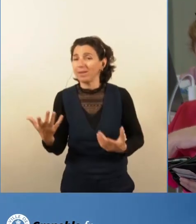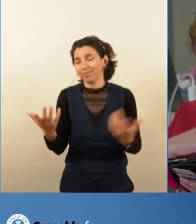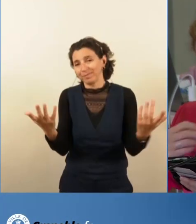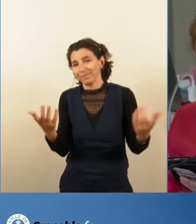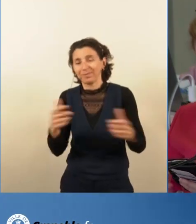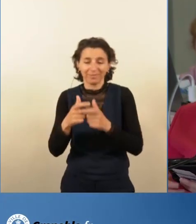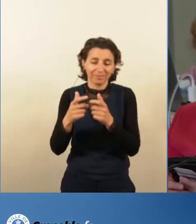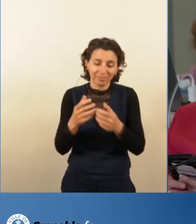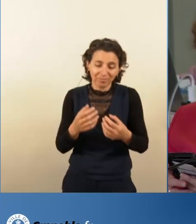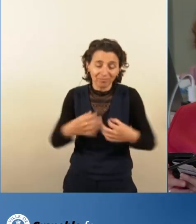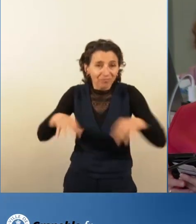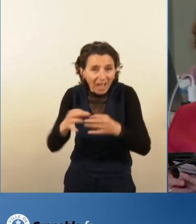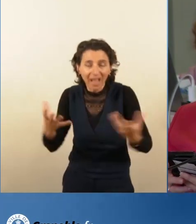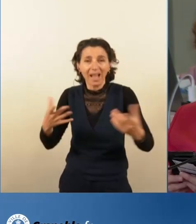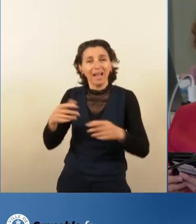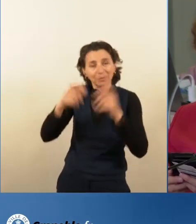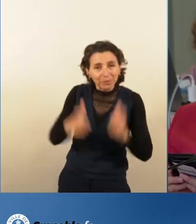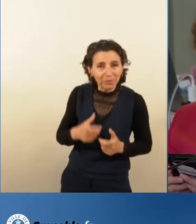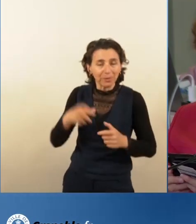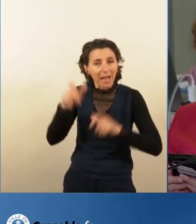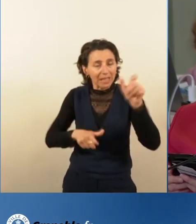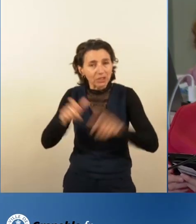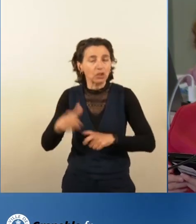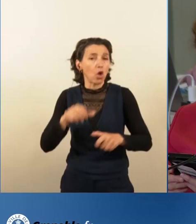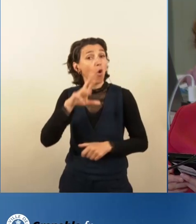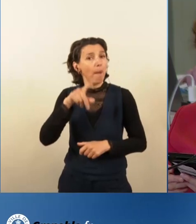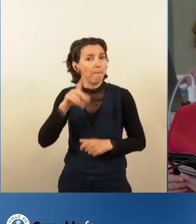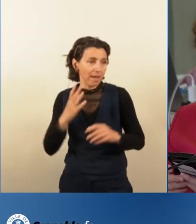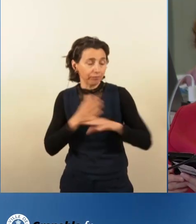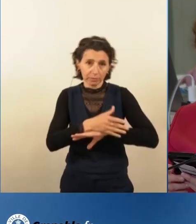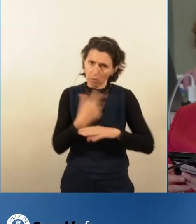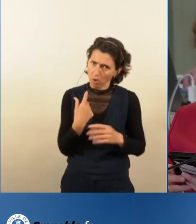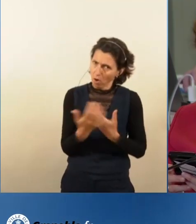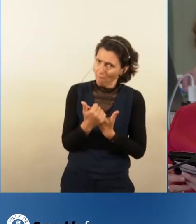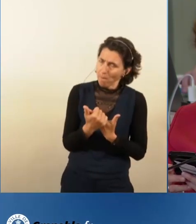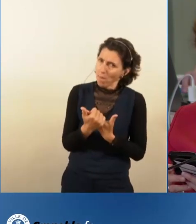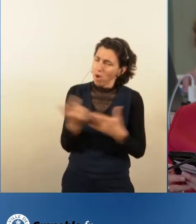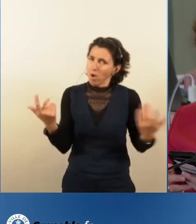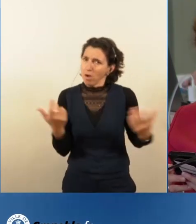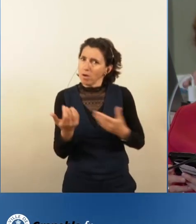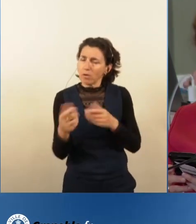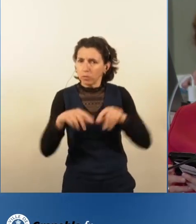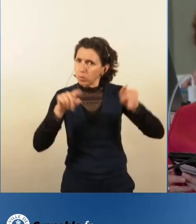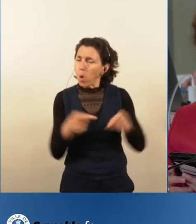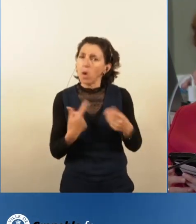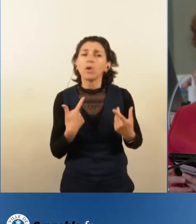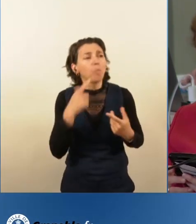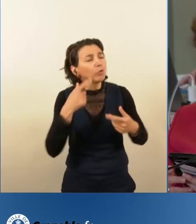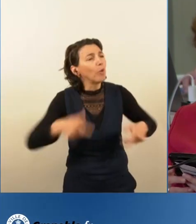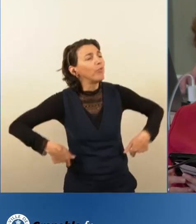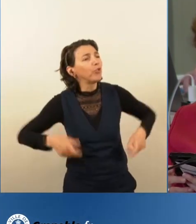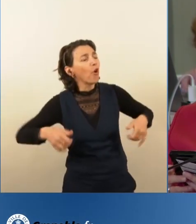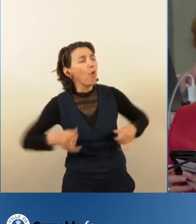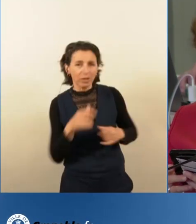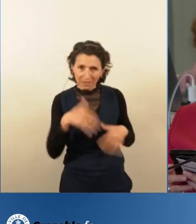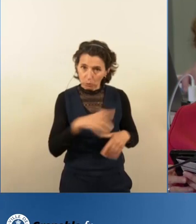un autre gros gros enveloppe financière et pas du tout anodine parce que ça ne concerne pas que les fauteuils roulants contrairement à ce qu'on croit mais l'accessibilité de